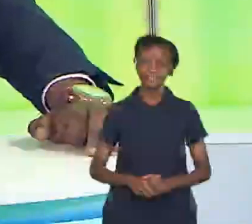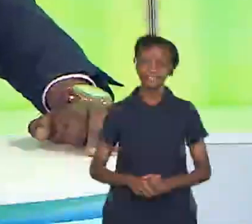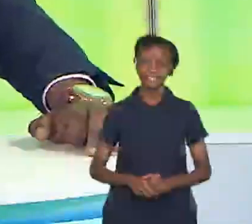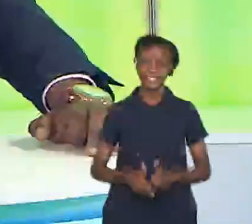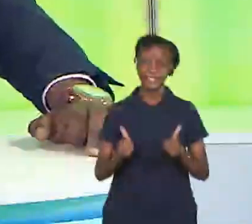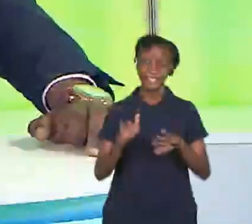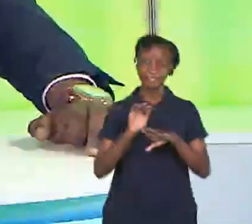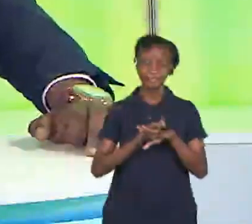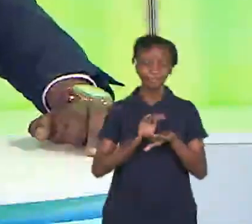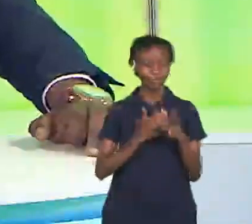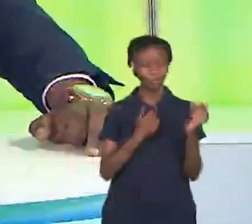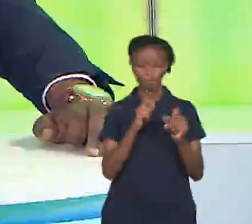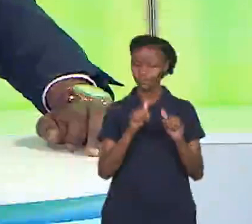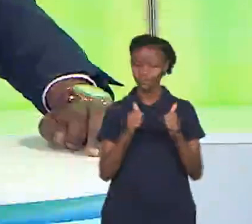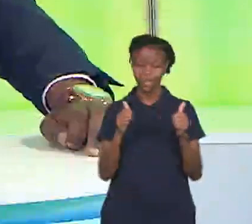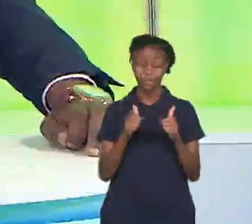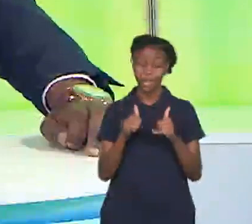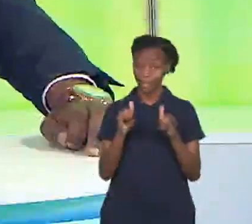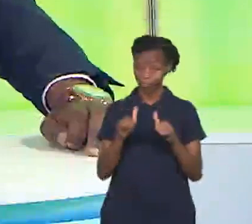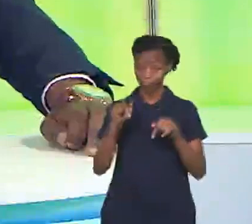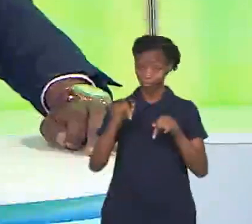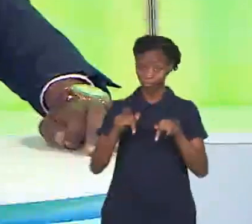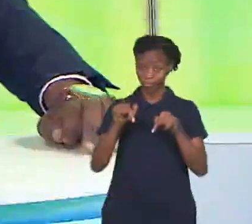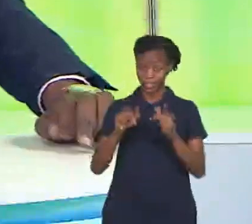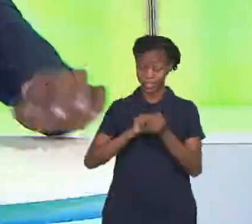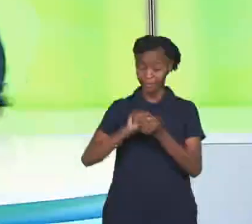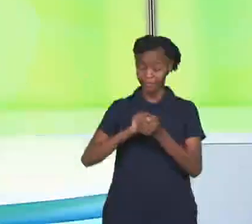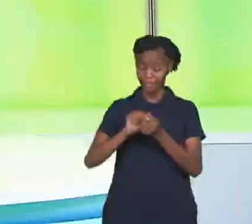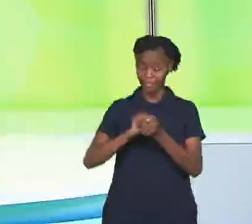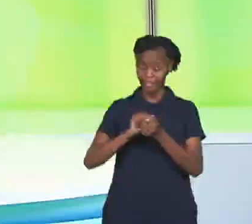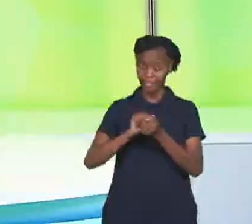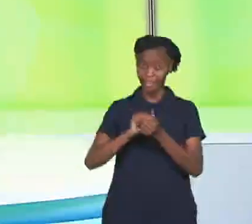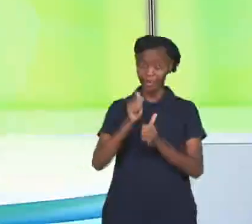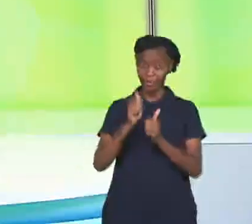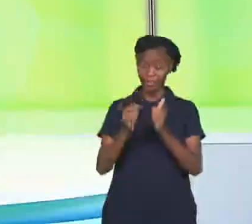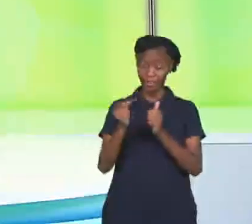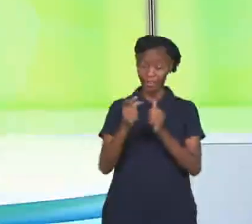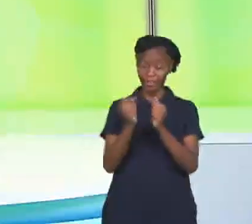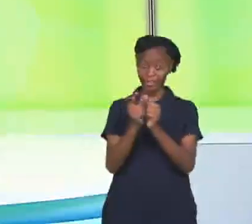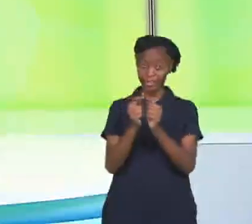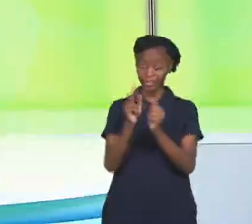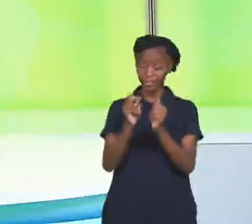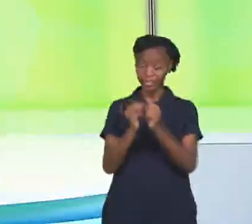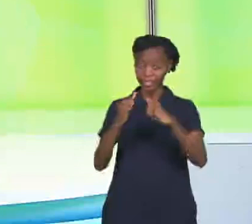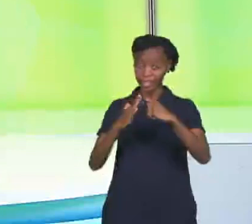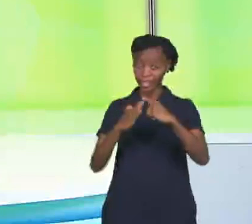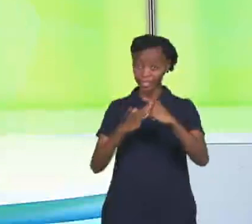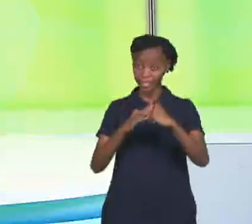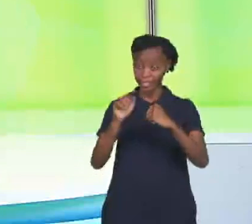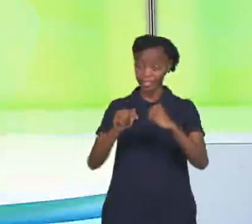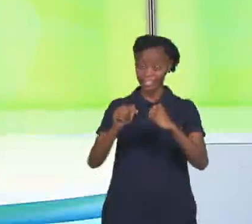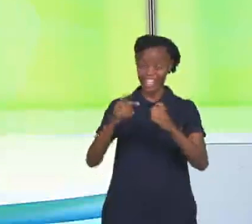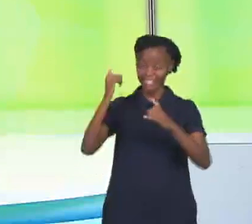Naam, alaan wasala na maraba mpenzi mtazamaji, ni siku ya Ijumaa 22 mwezi wa 11 mwaka 2019, wikendi ya mwisho